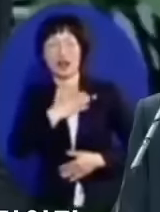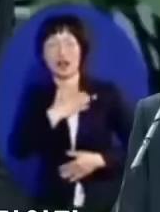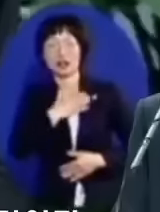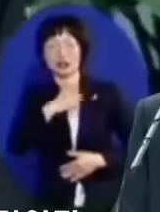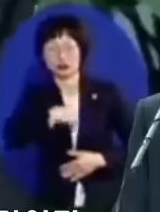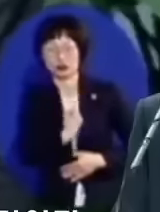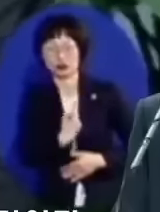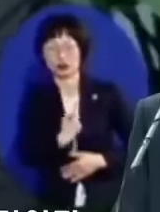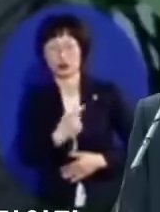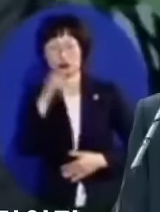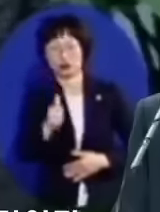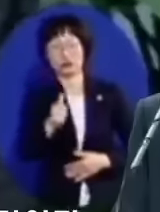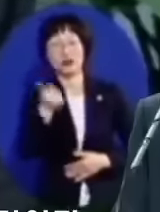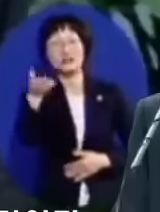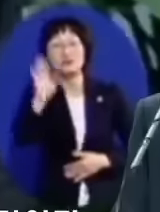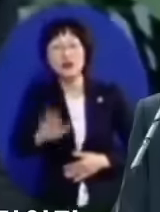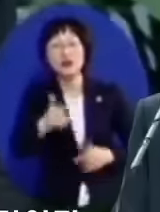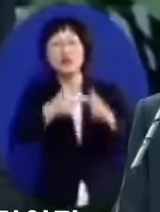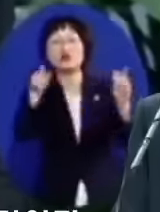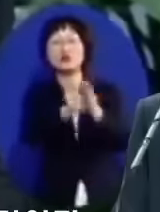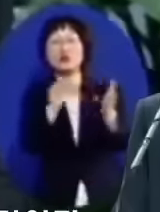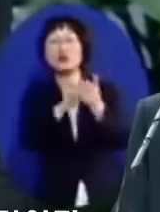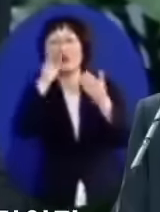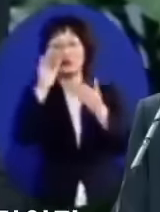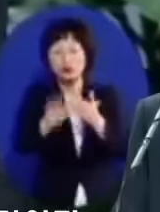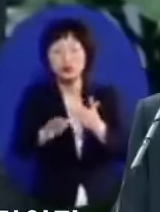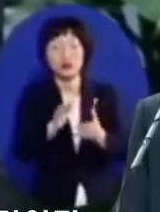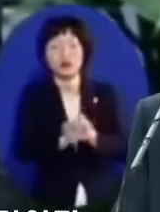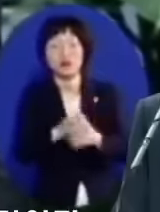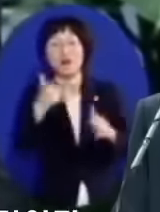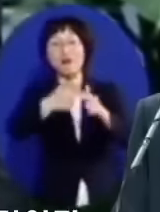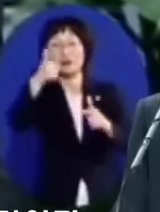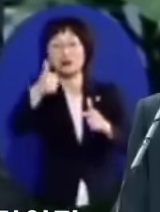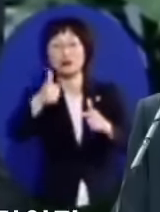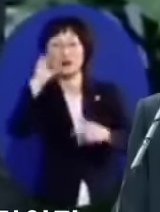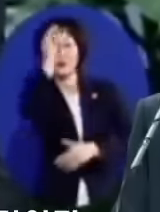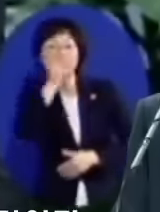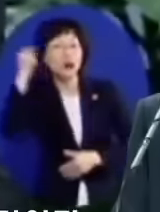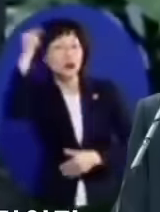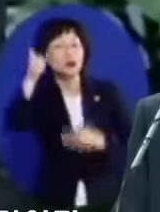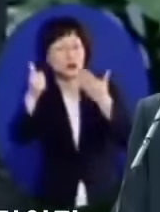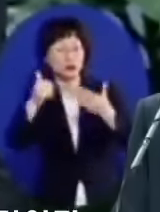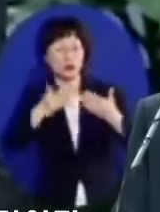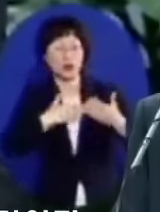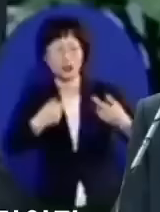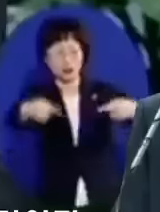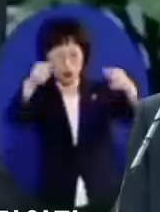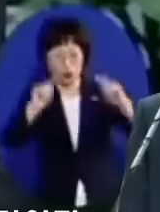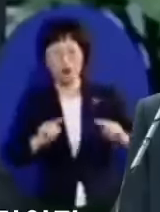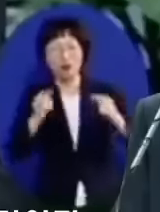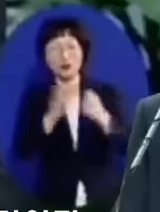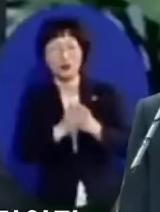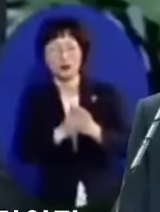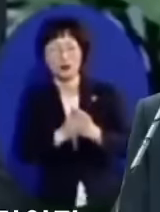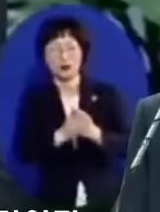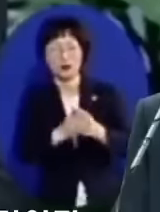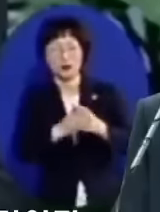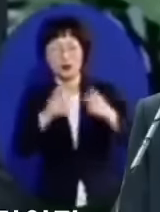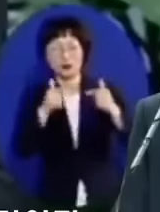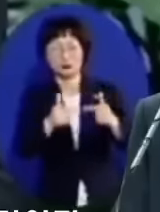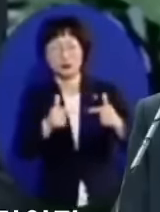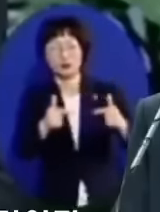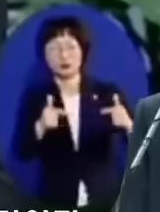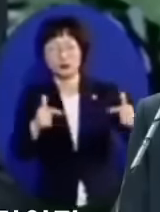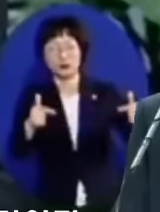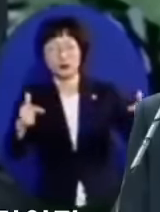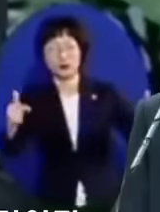않습니까? 그러나 예수 믿고 난 다음에는 예수 성령께서 우리 속에 들어와서 점점 우리를